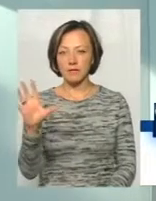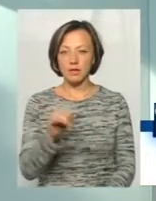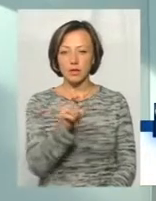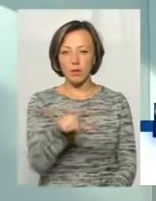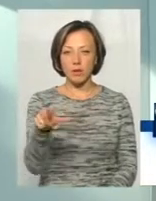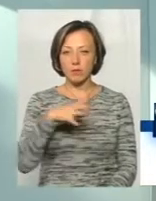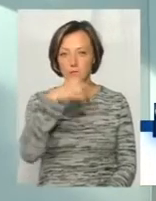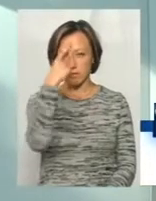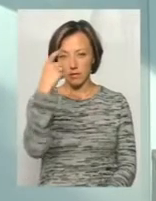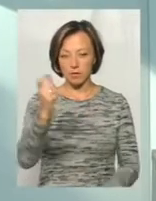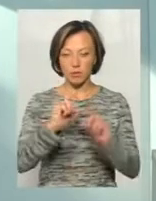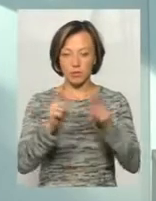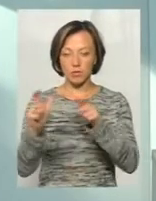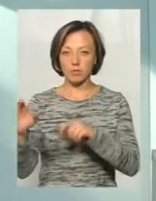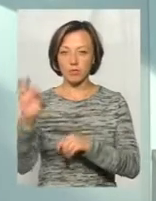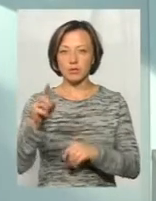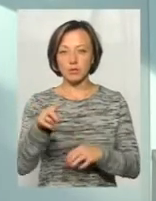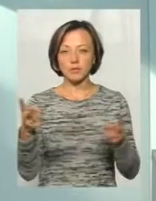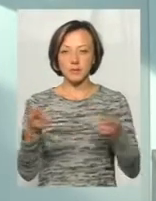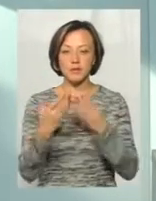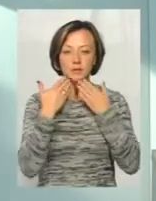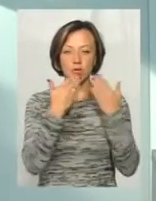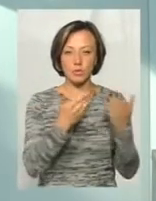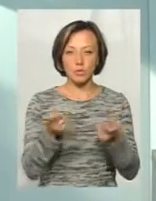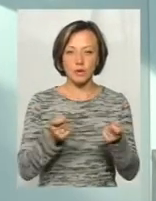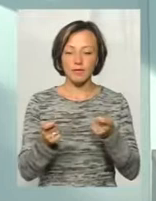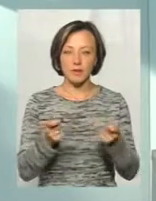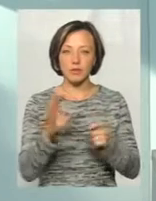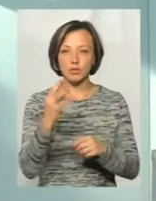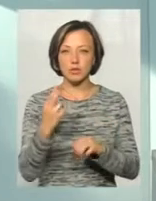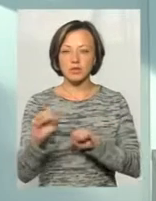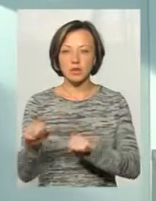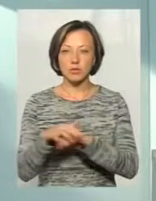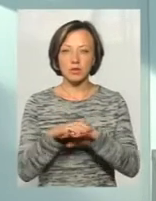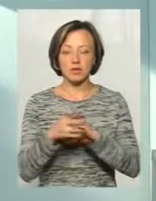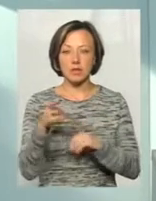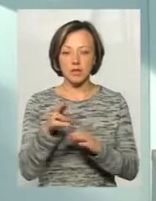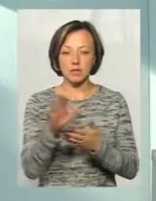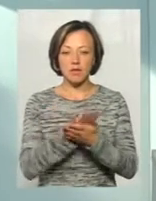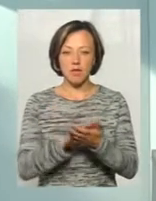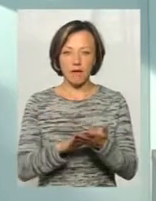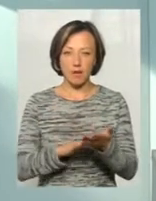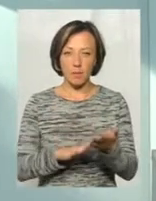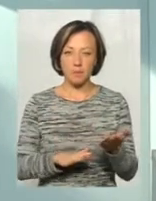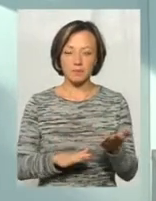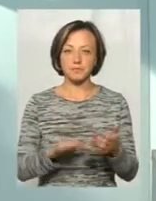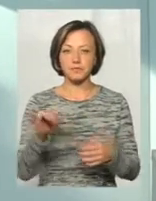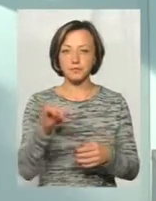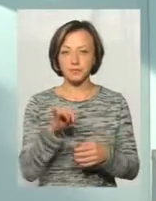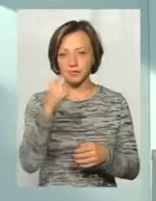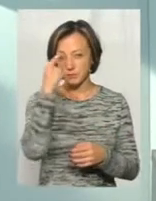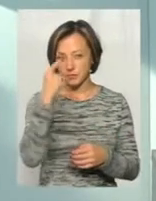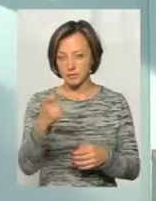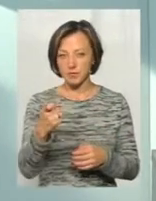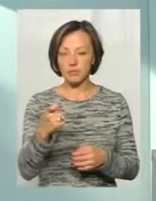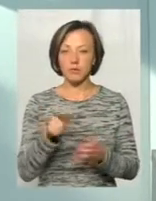були повідомлені про те, що їм необхідно звернутися до управління соціального захисту населення із заявами і повідомити